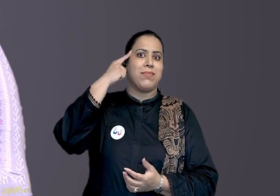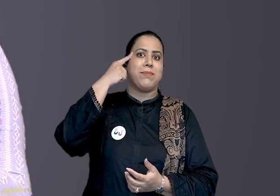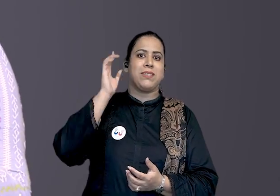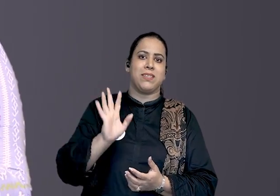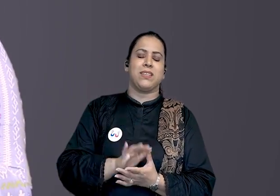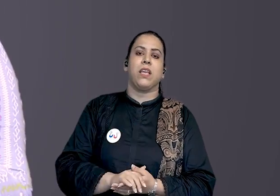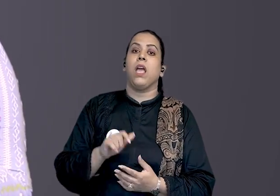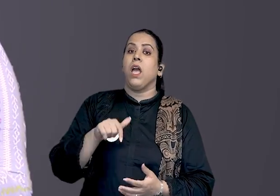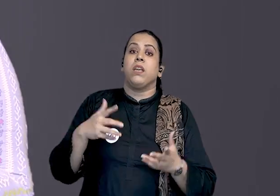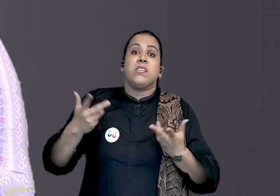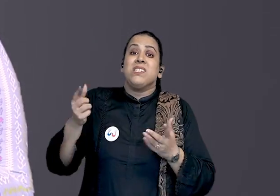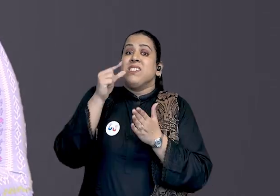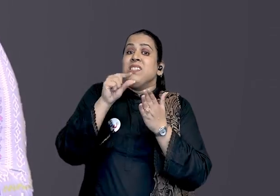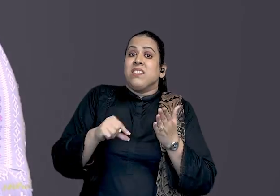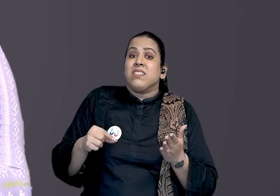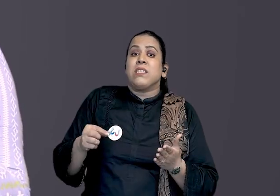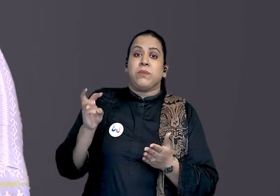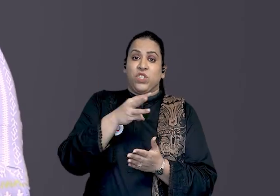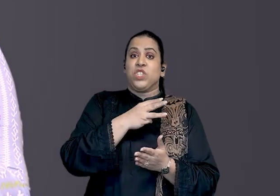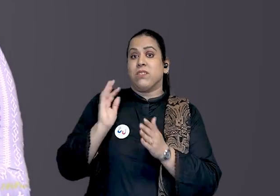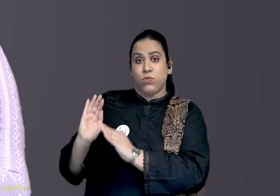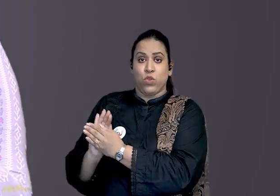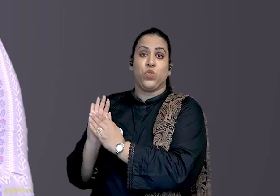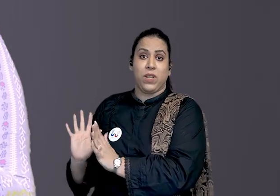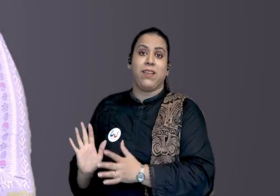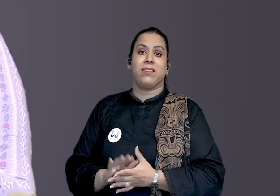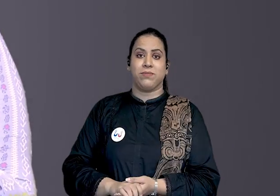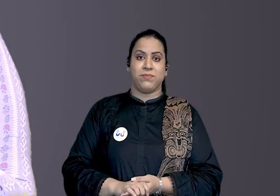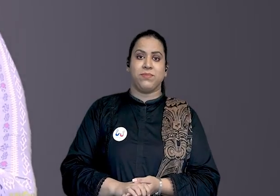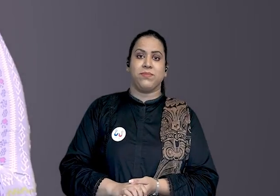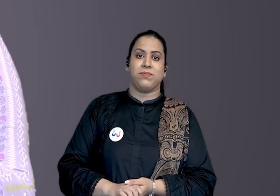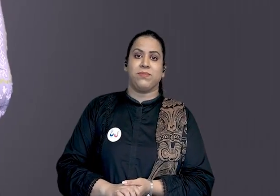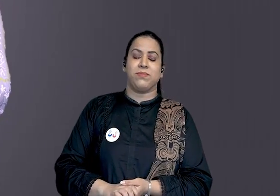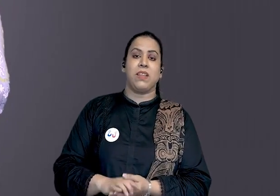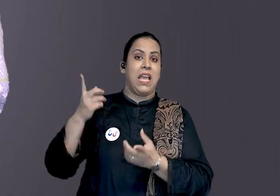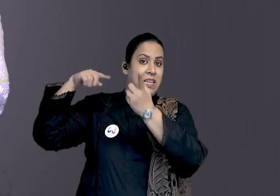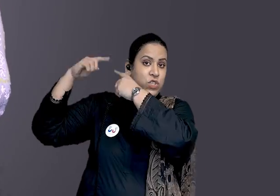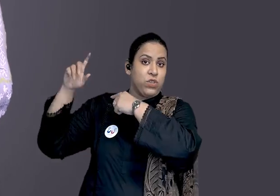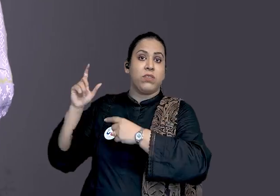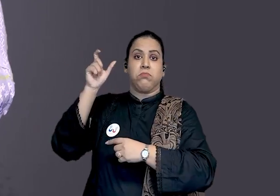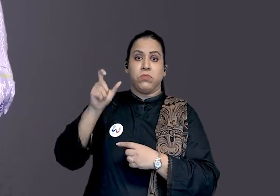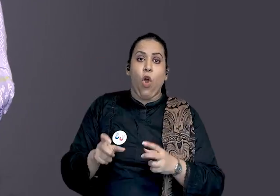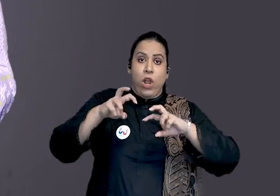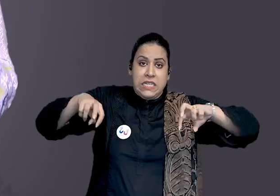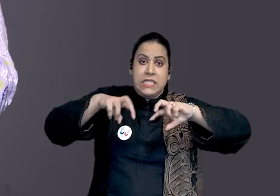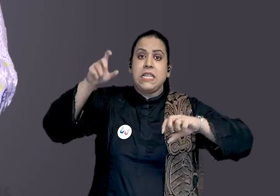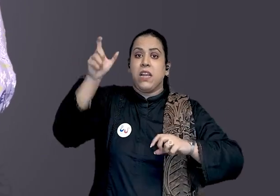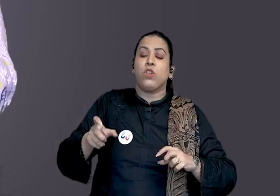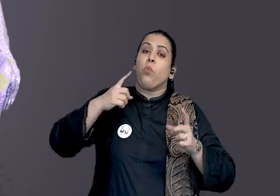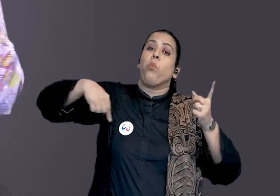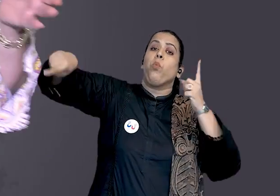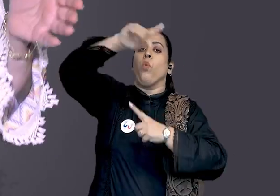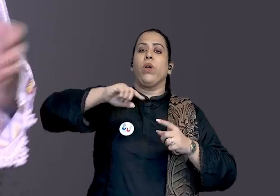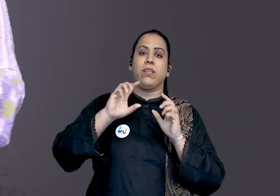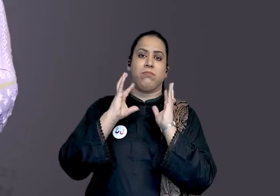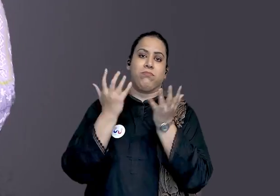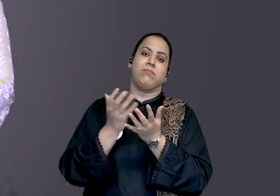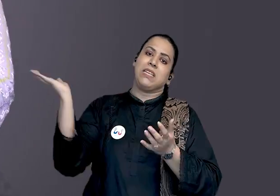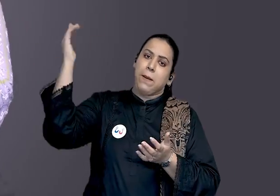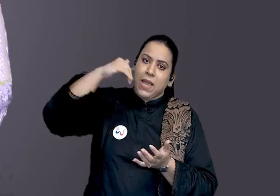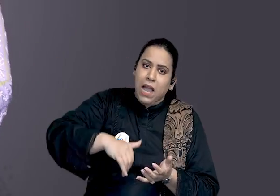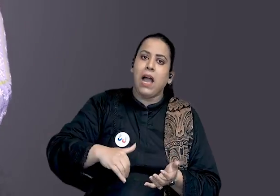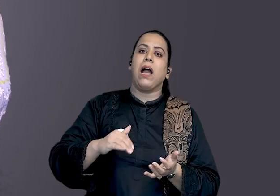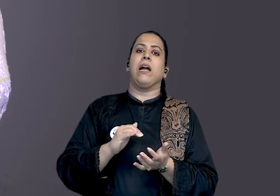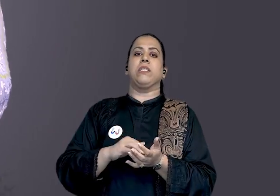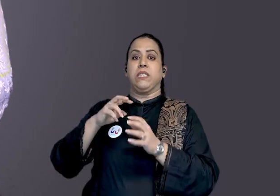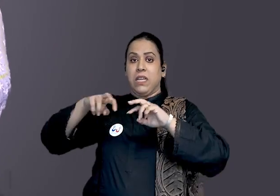دنیا سے وہ یہاں پر آتے ہیں، یہاں پر ریسرچ کرتے ہیں، یہاں کام کرتے ہیں۔ اور یہاں پر تو یہ عالم ہے کہ میں چلتے ہوئے جا رہی ہوتی ہوں تو میں کوئی بھی فائل اگر